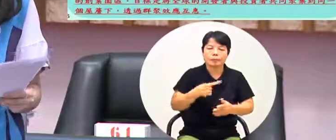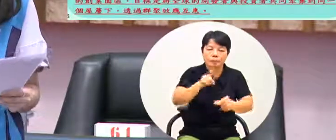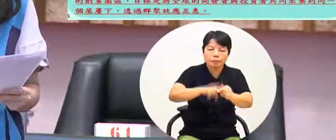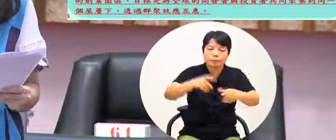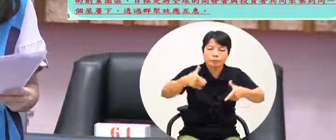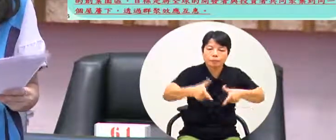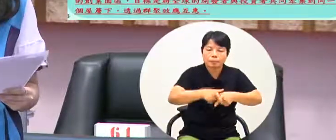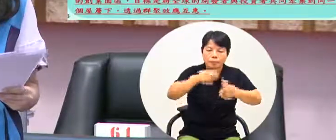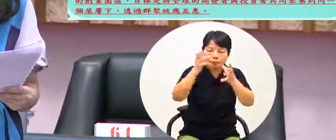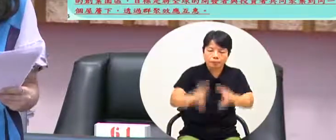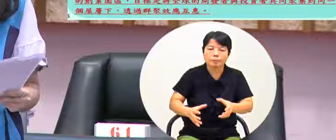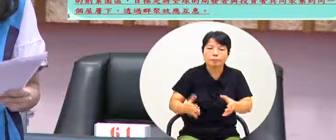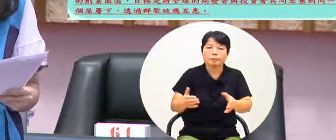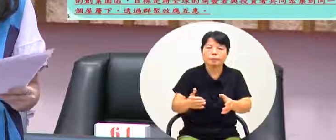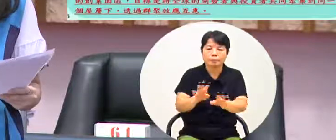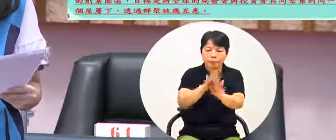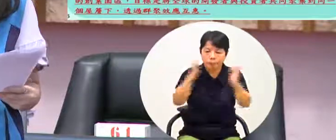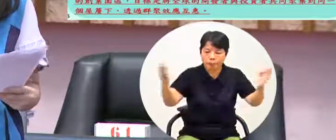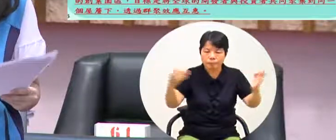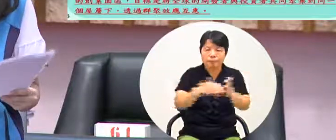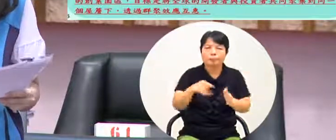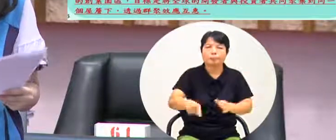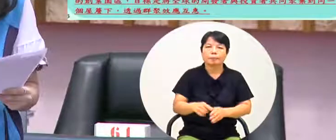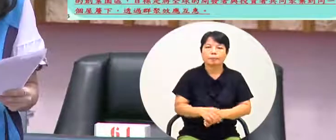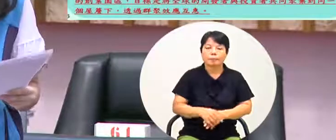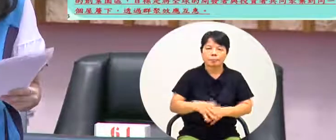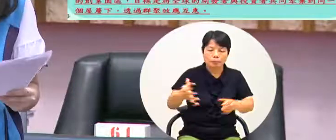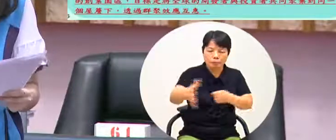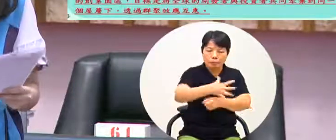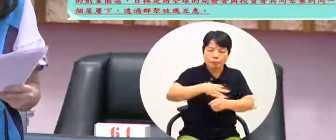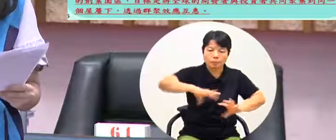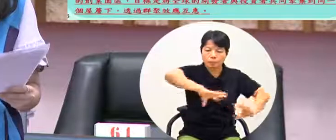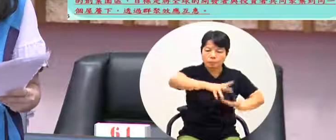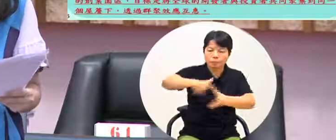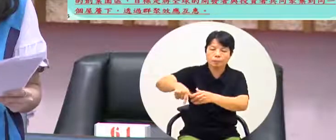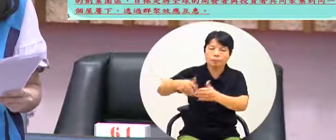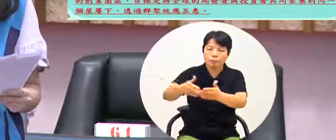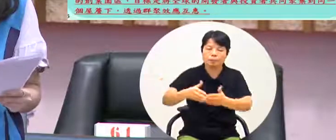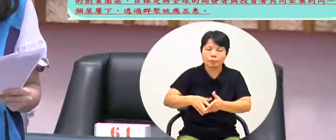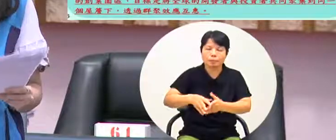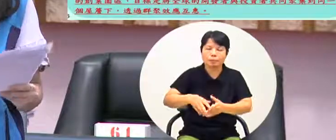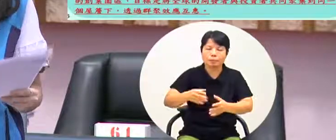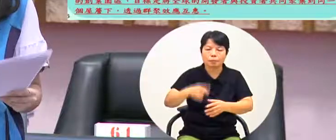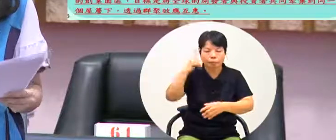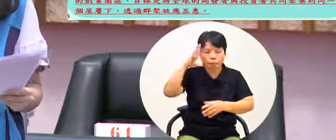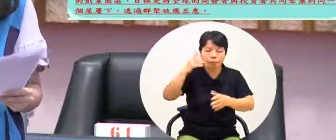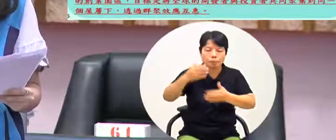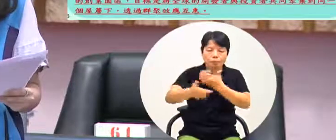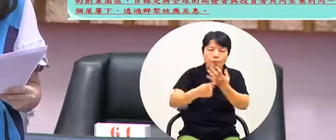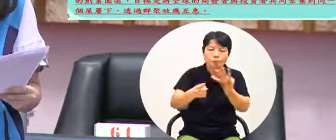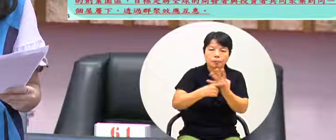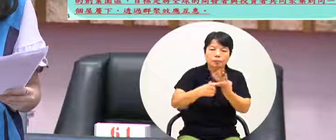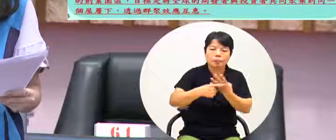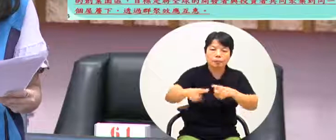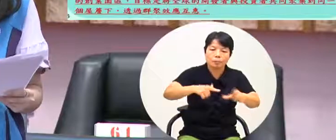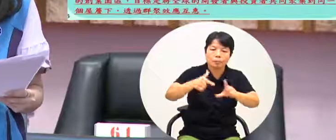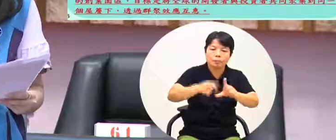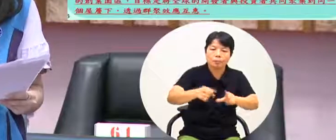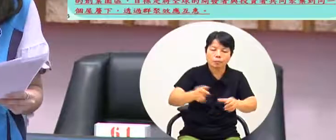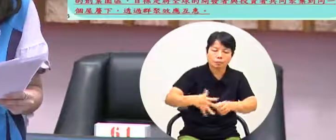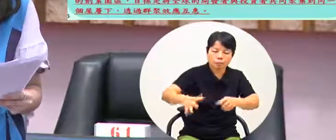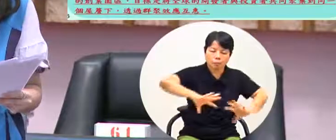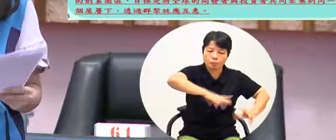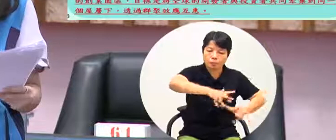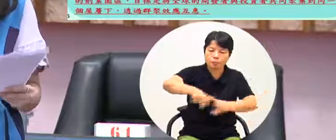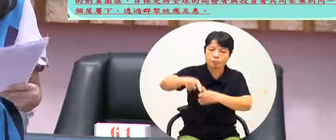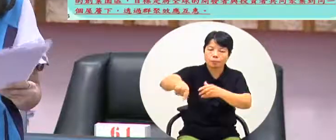它是全球规模最大的创业园区，目标是将全球开发者跟投资者有